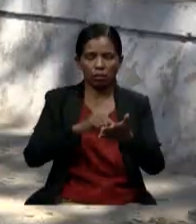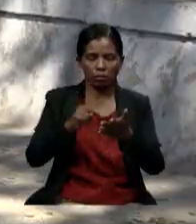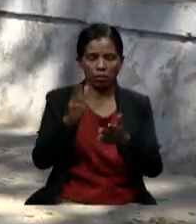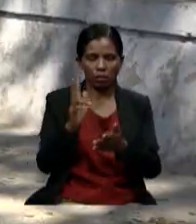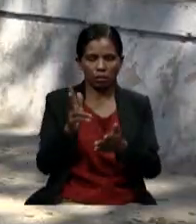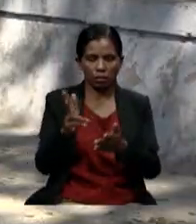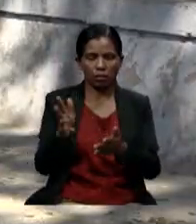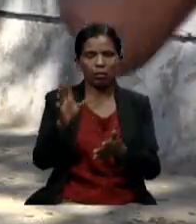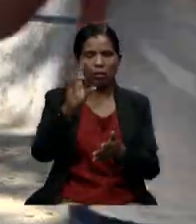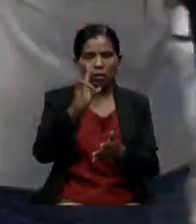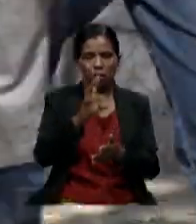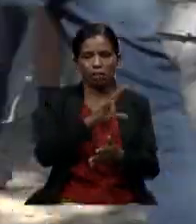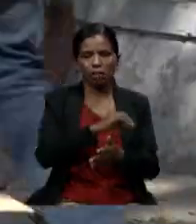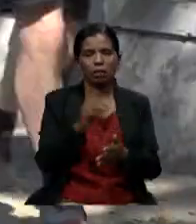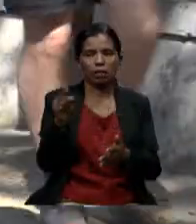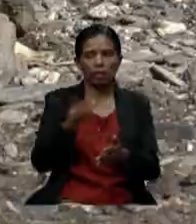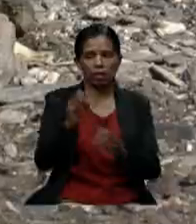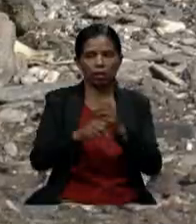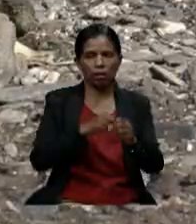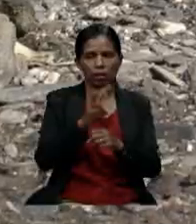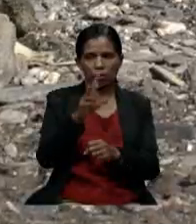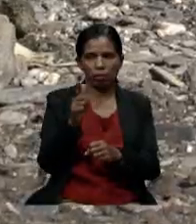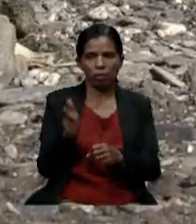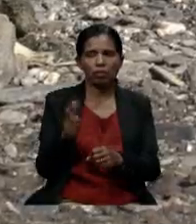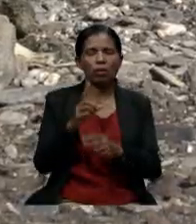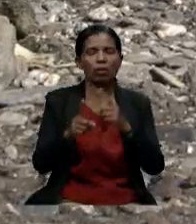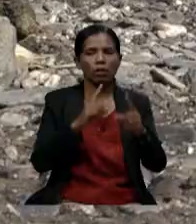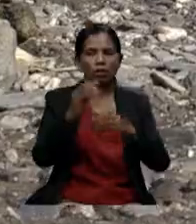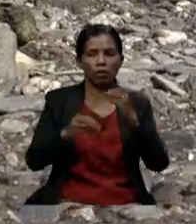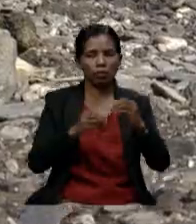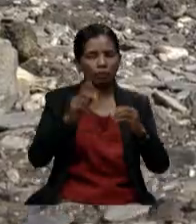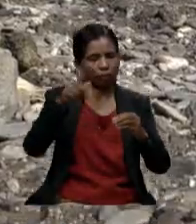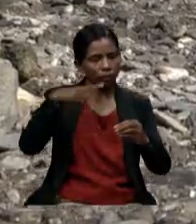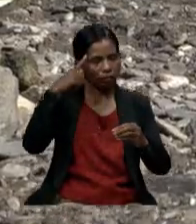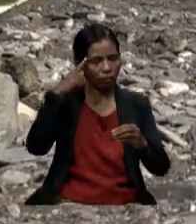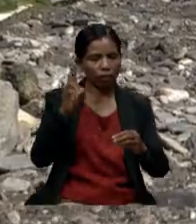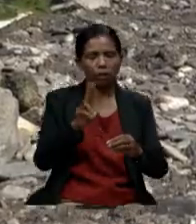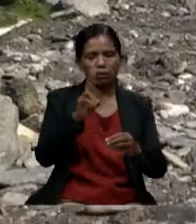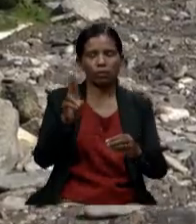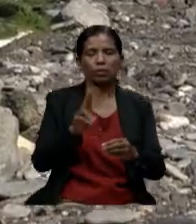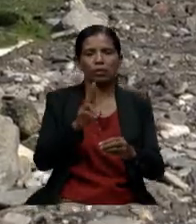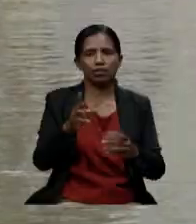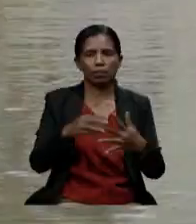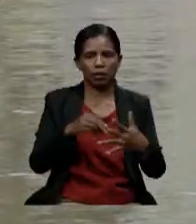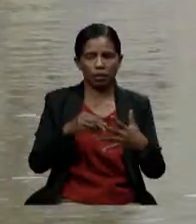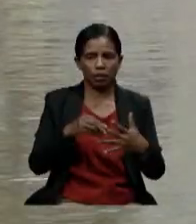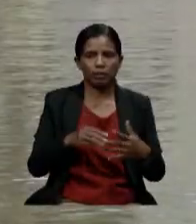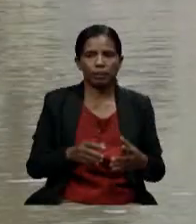resing hitu barat tinan rihun rua ruanulu kualia konaba politika zero plastiku.